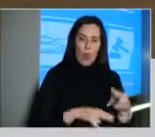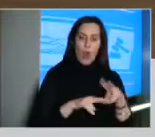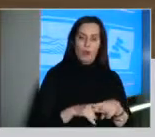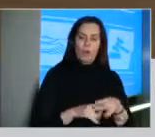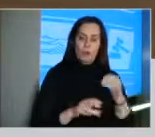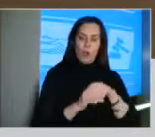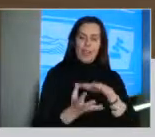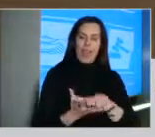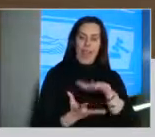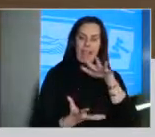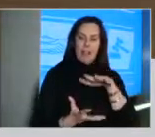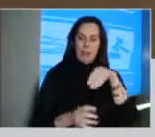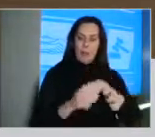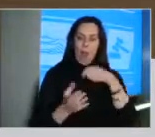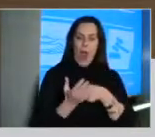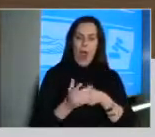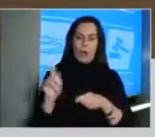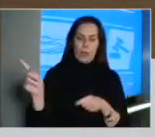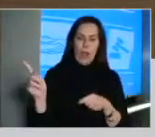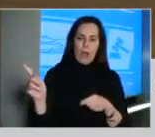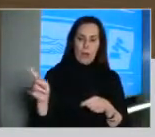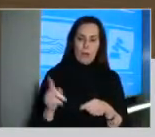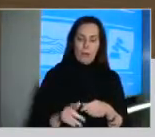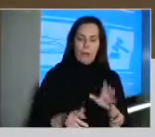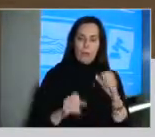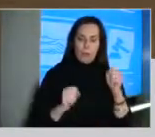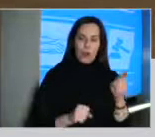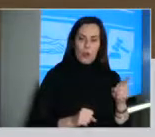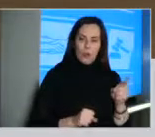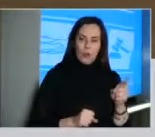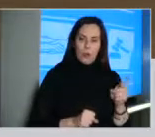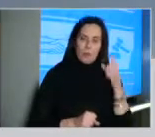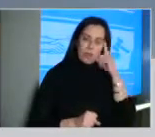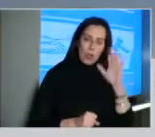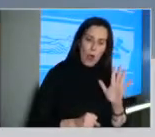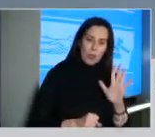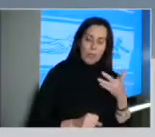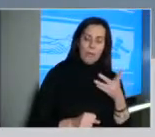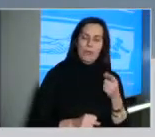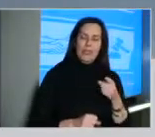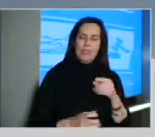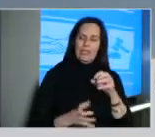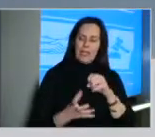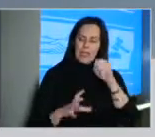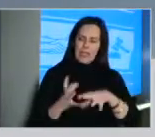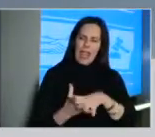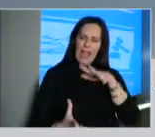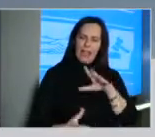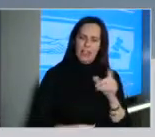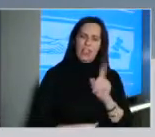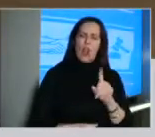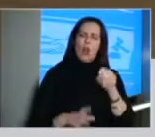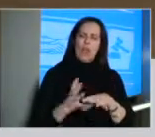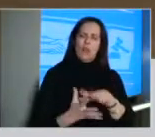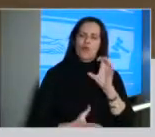נצברות בקרן שנשמרת באוצר. אוקיי. הביטוח הלאומי אומר, מי יודע אם הקרן, זה קרן רישומית בעצם. זה לא